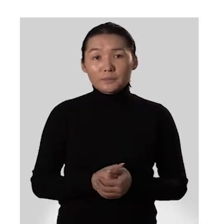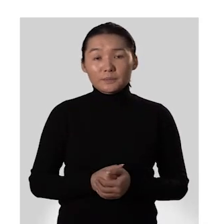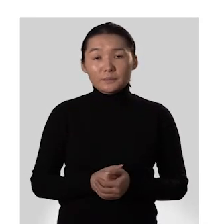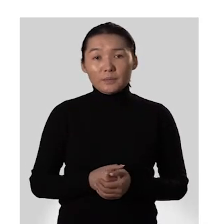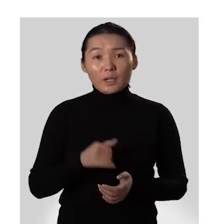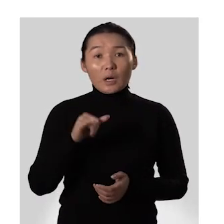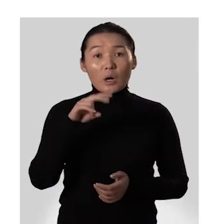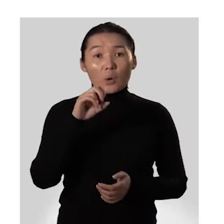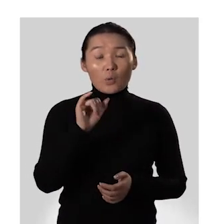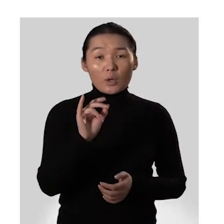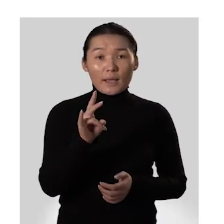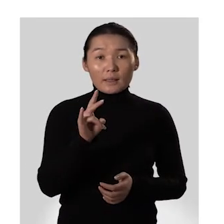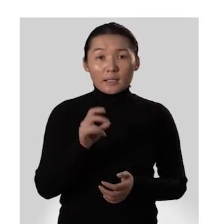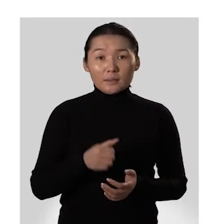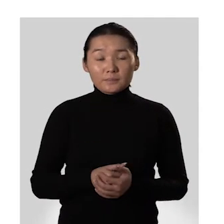Улан.